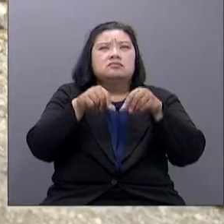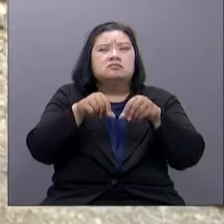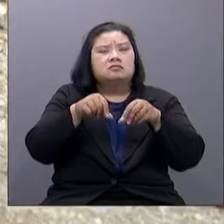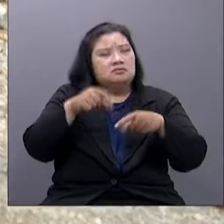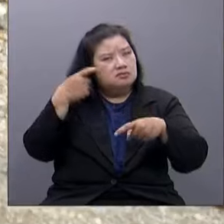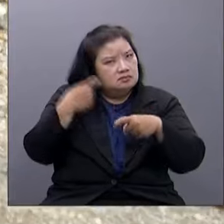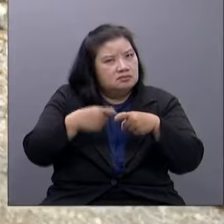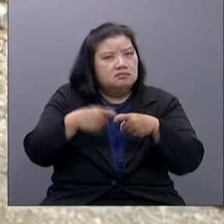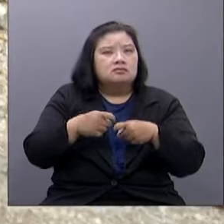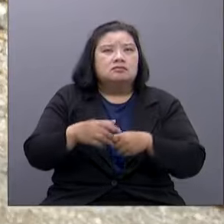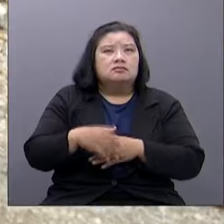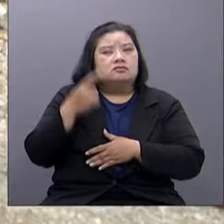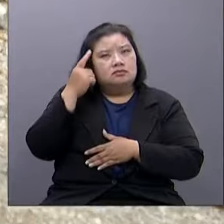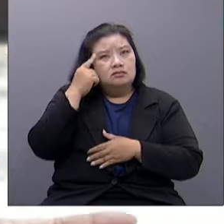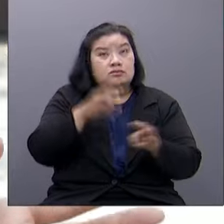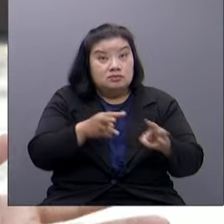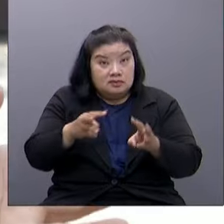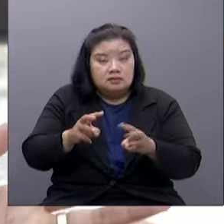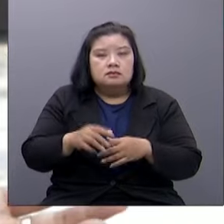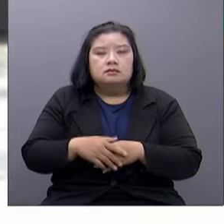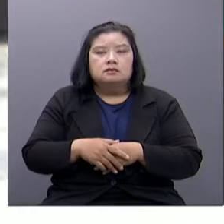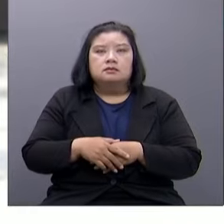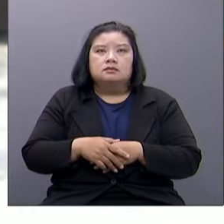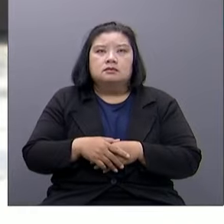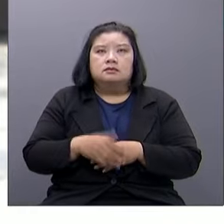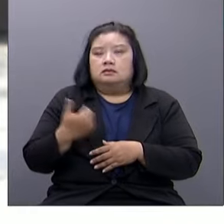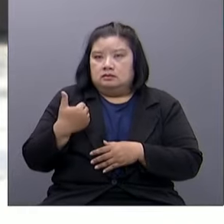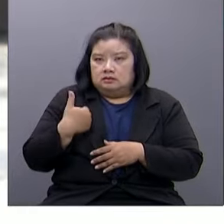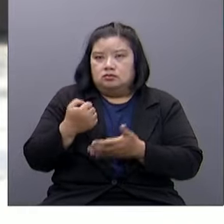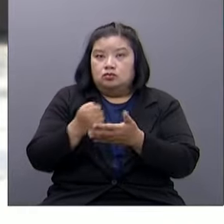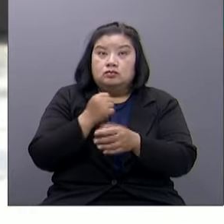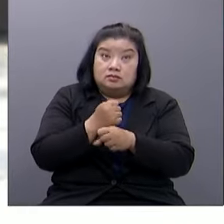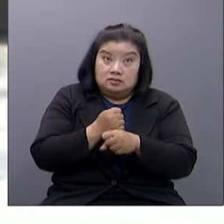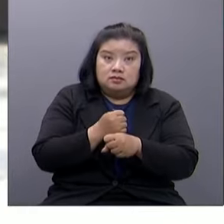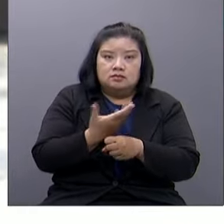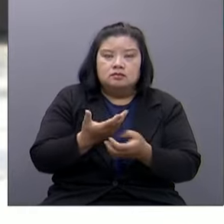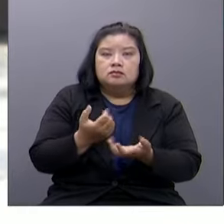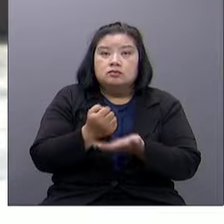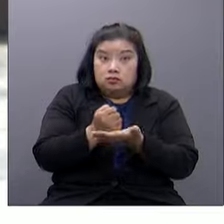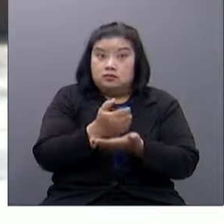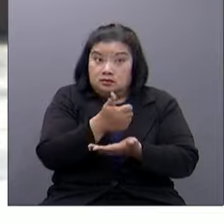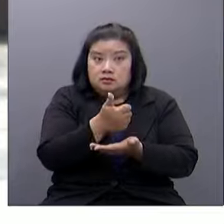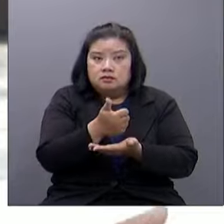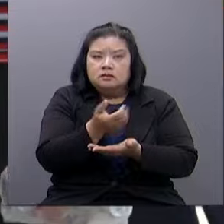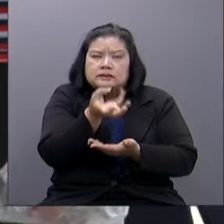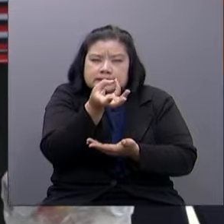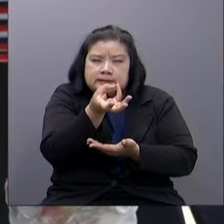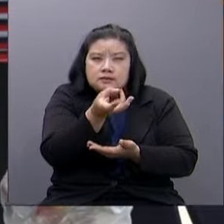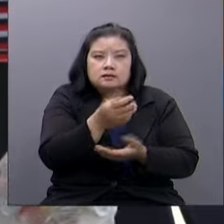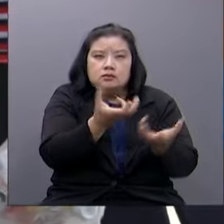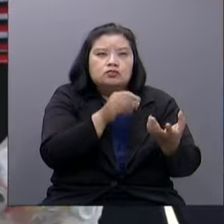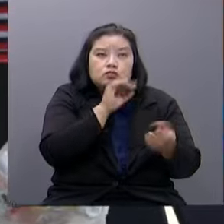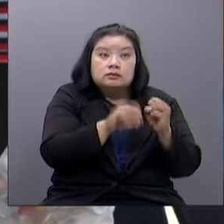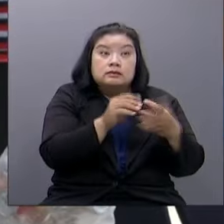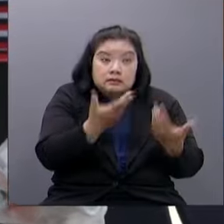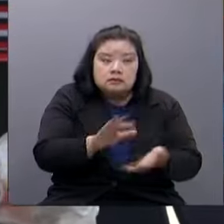จะต้องใช้วิธีว่าช่วยกันมาทำกิจกรรมขยะแยกแลกของคือเราเอาของมาเปิดร้านคล้ายๆอย่าง